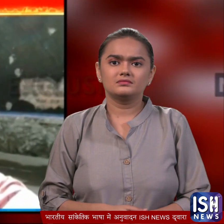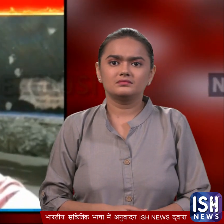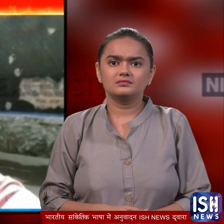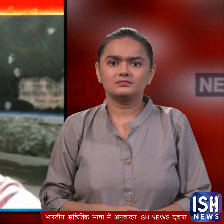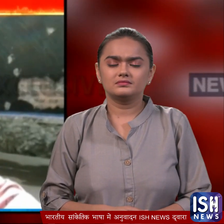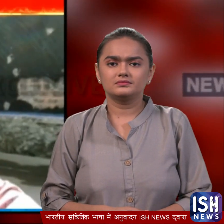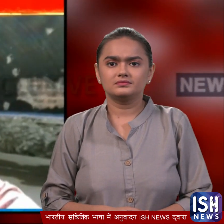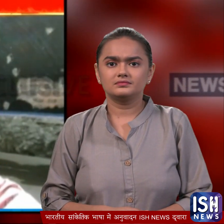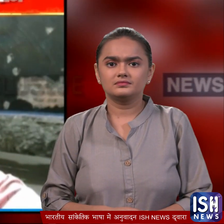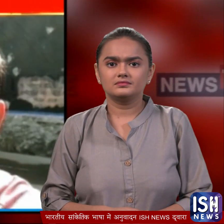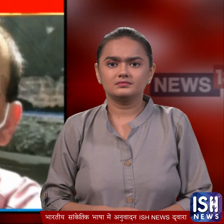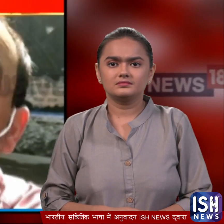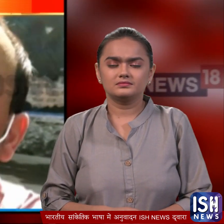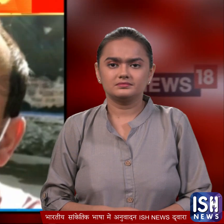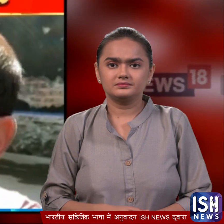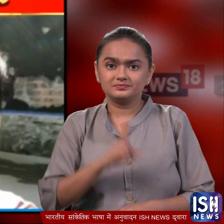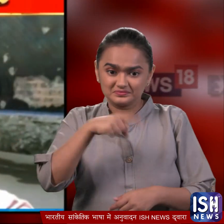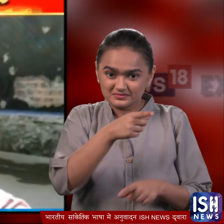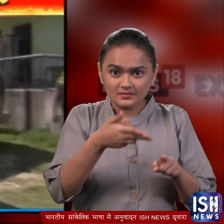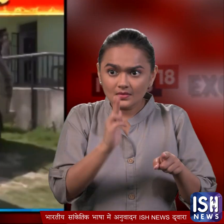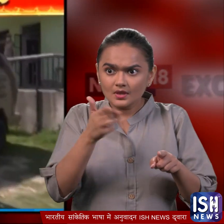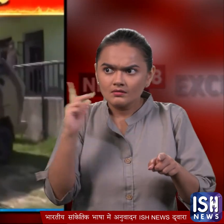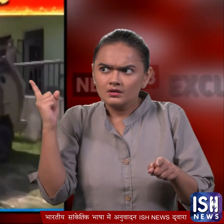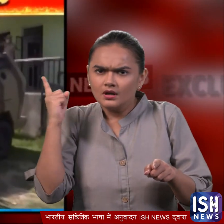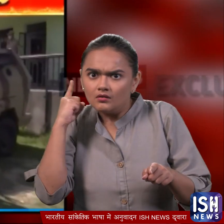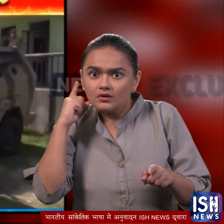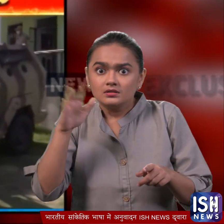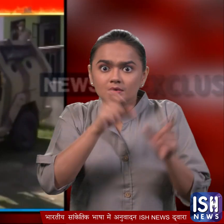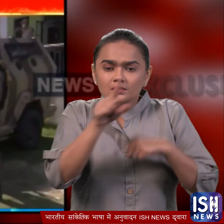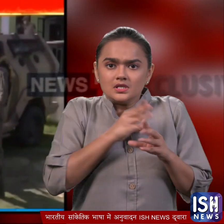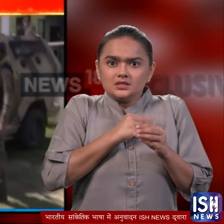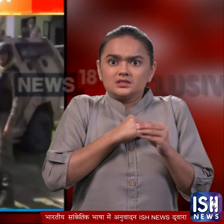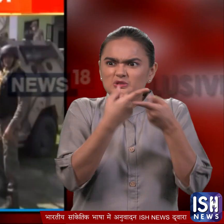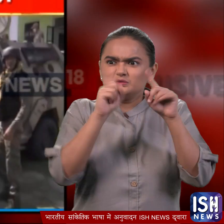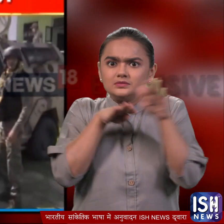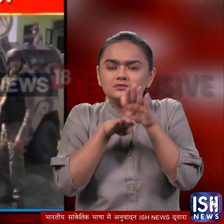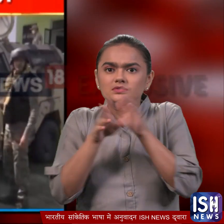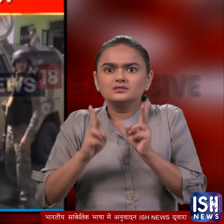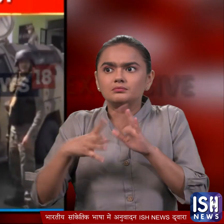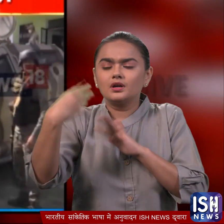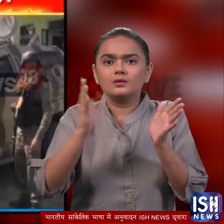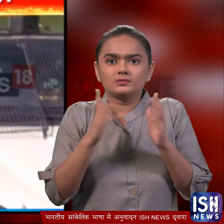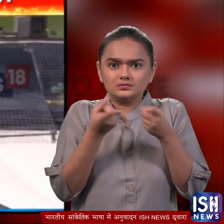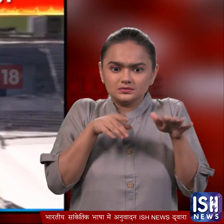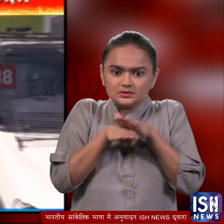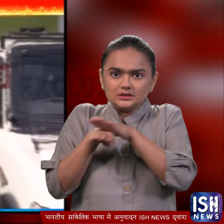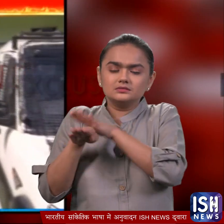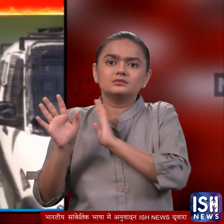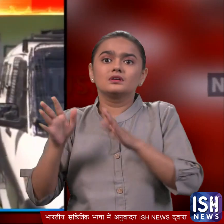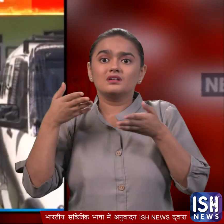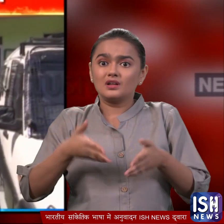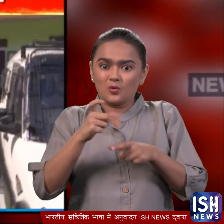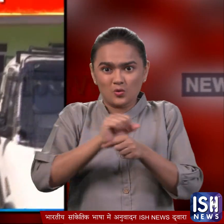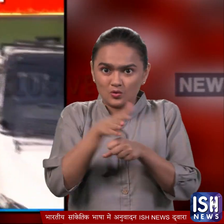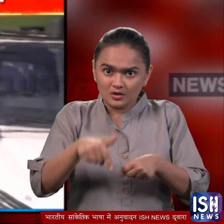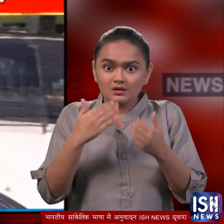प्रिंसिपल मैम थी और एक था टीचर ही यहाँ बाहर बैठे हुए थे इन कुर्सियों पर। गोलियों की आवाज सुनकर बाकी लोग भी सहम गए और कमरों से बाहर नहीं निकले। कोरोना संकट की